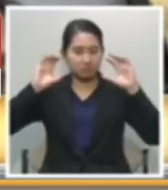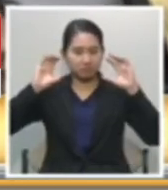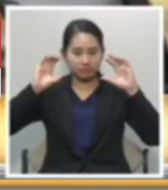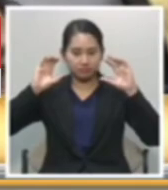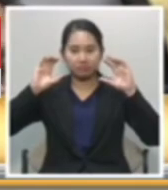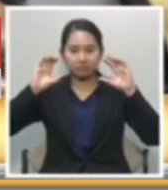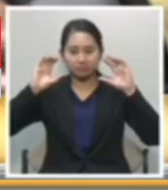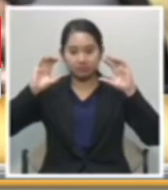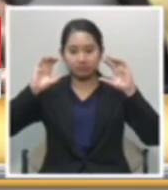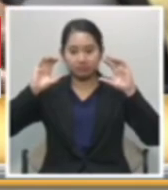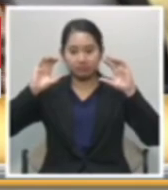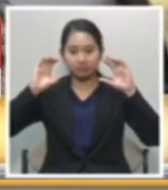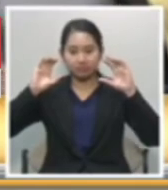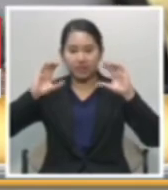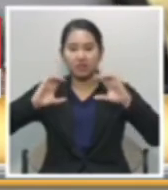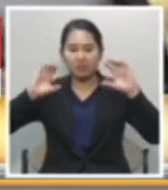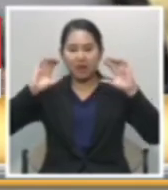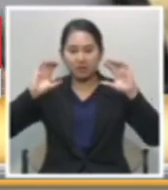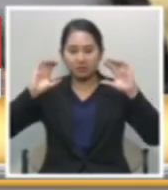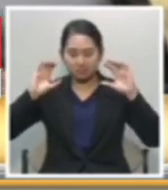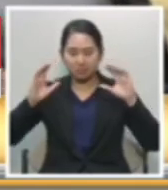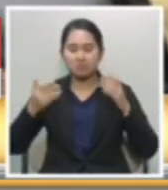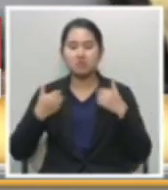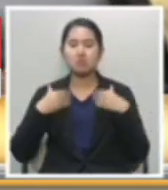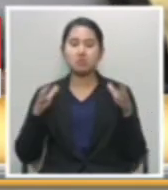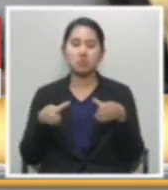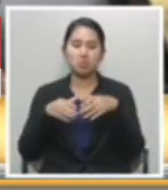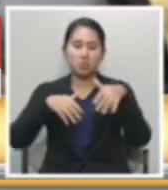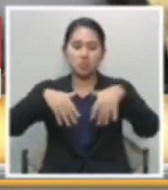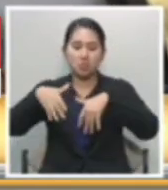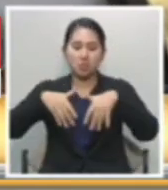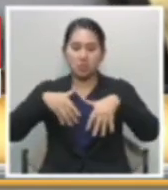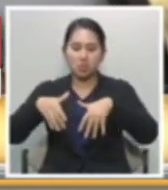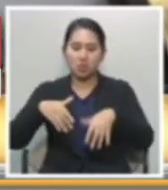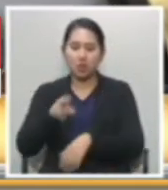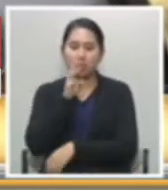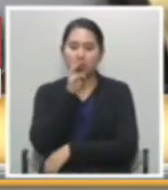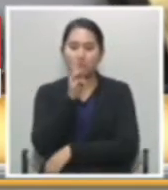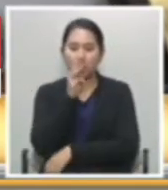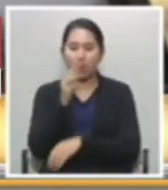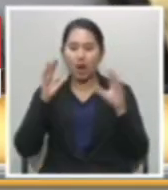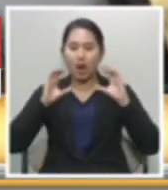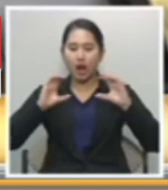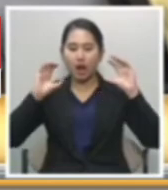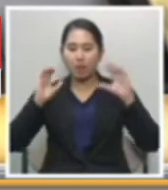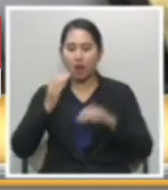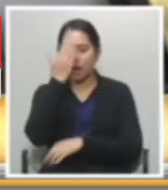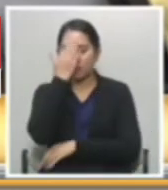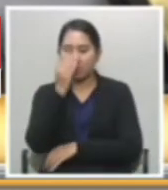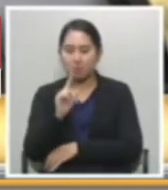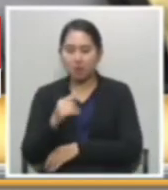คงจะถูกพี่น้องประชาชนประณามแล้วว่าอันนี้